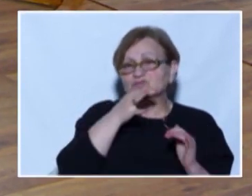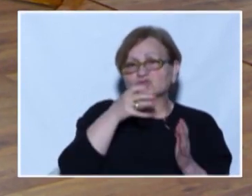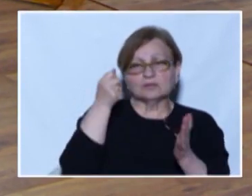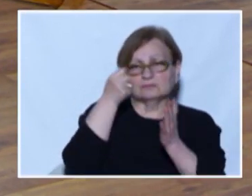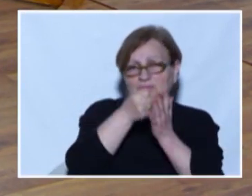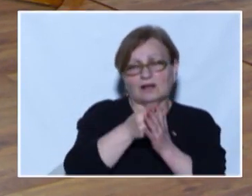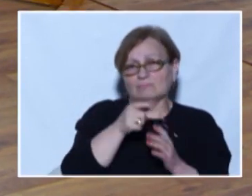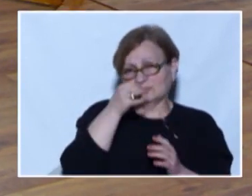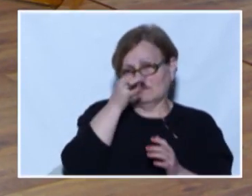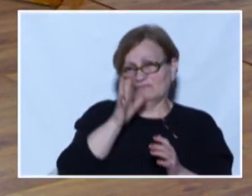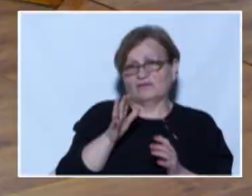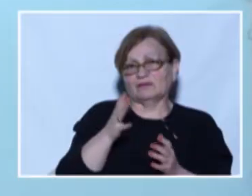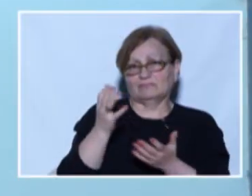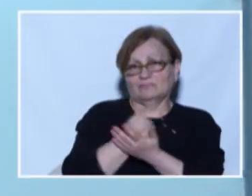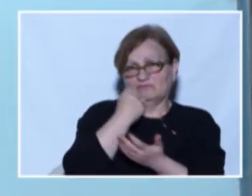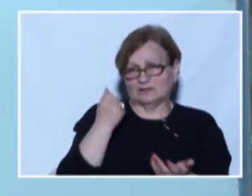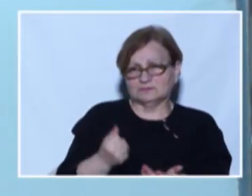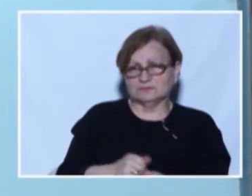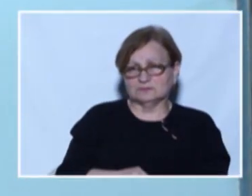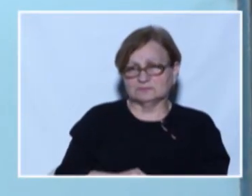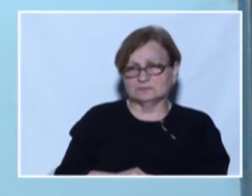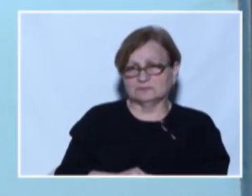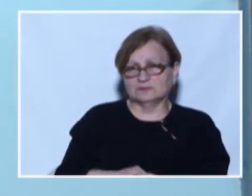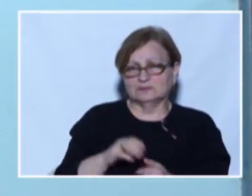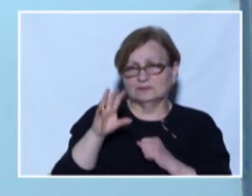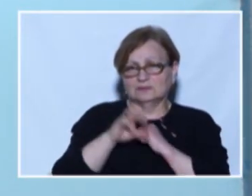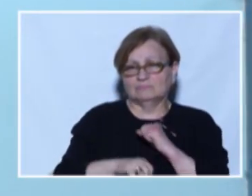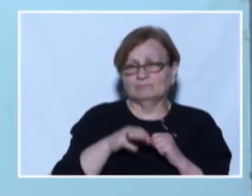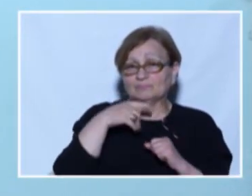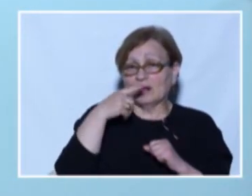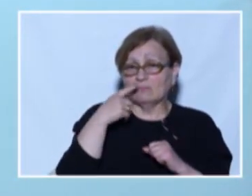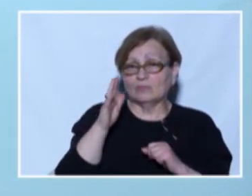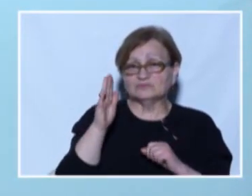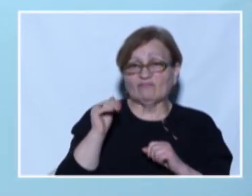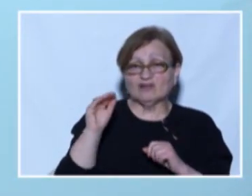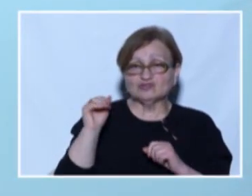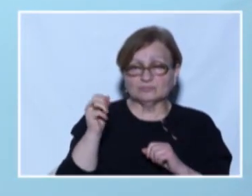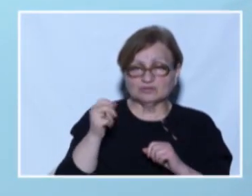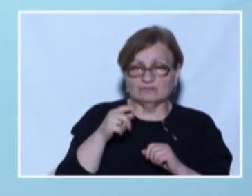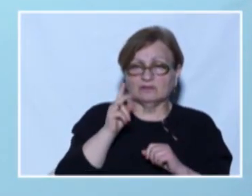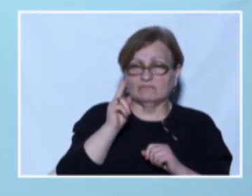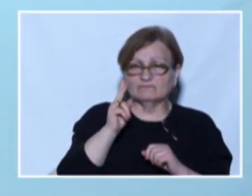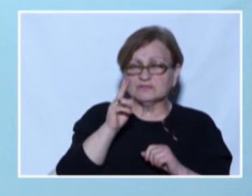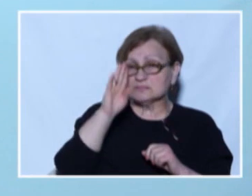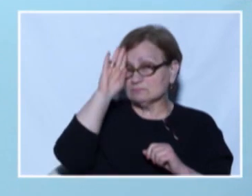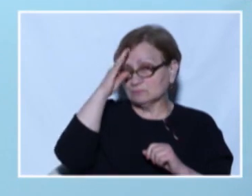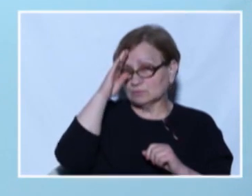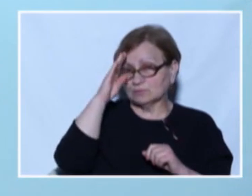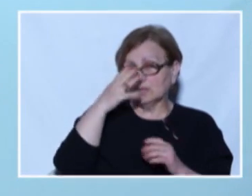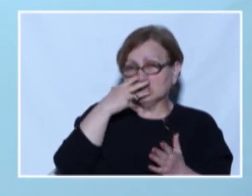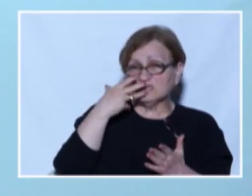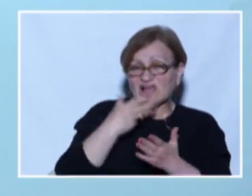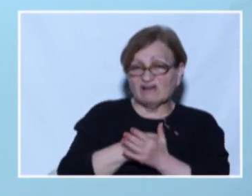ადამიანმა ვერ მიაღწია. ბოლოს ვაჟა-ფშაველა ამბობს, რომ ის ვინც მტრობს